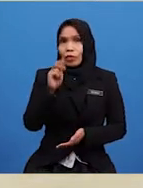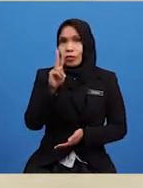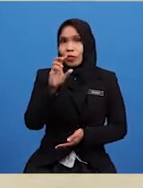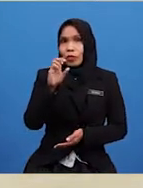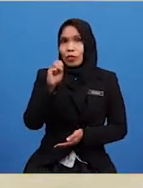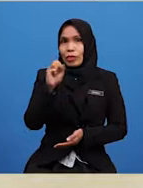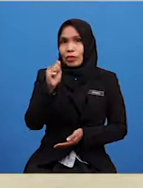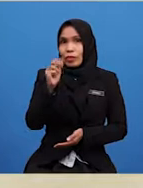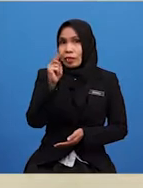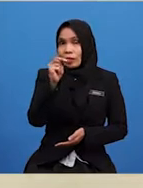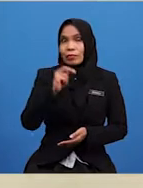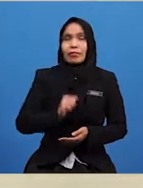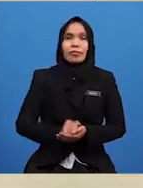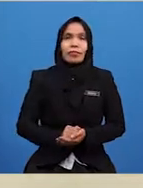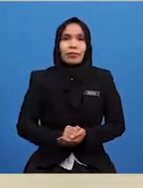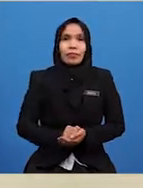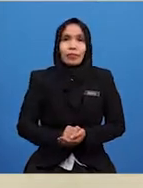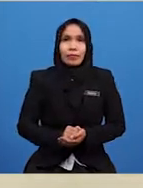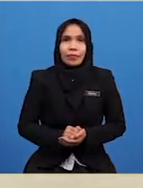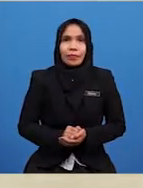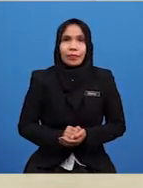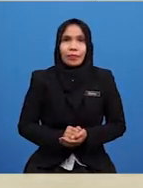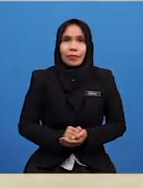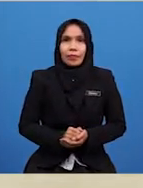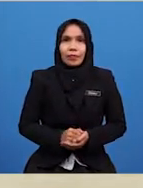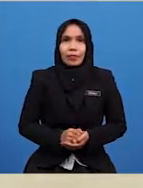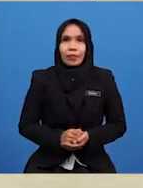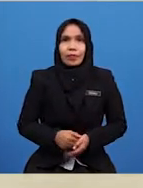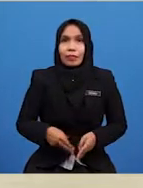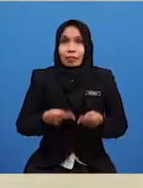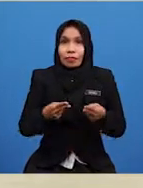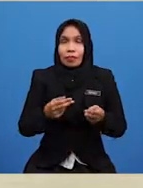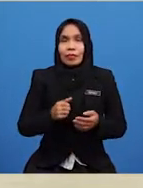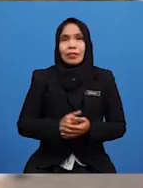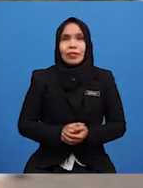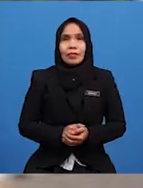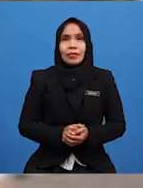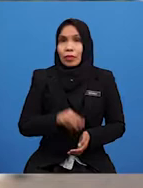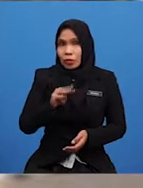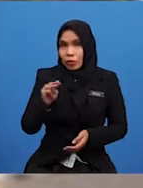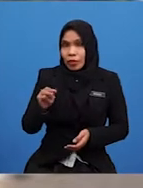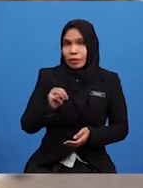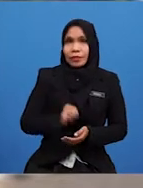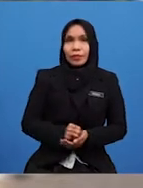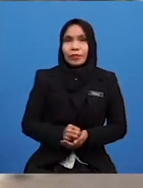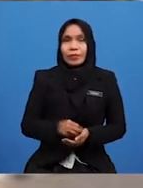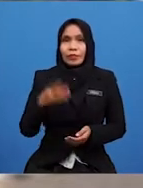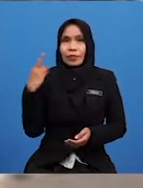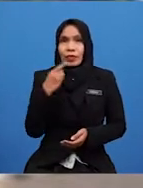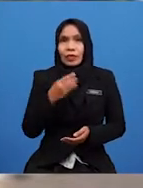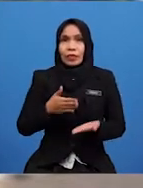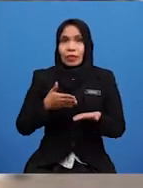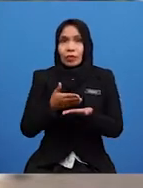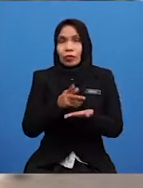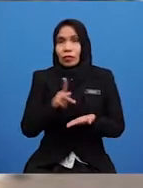dengan Kerajaan Makassar menghadiahi budak raja kepada Sultan Melaka. Murid-murid, kita teruskan